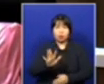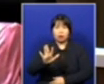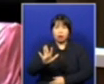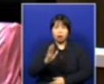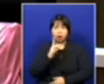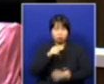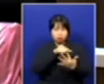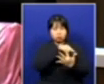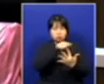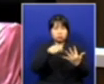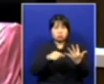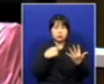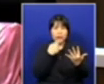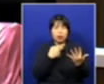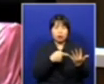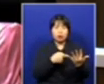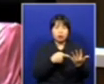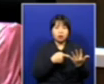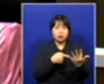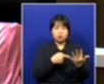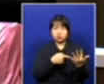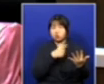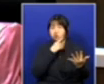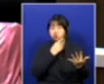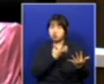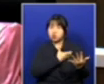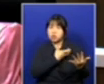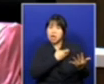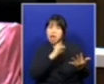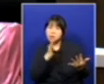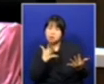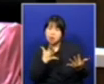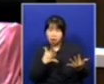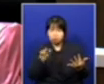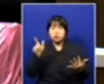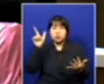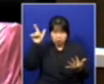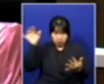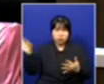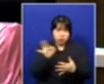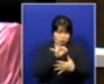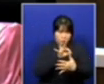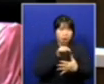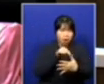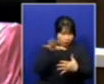ครับถ้าท่านไม่เคืองกันไม่โกรธกันก็ตั้งทักษิณนี่ครับช่วย